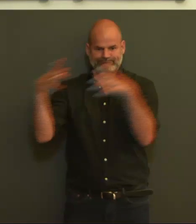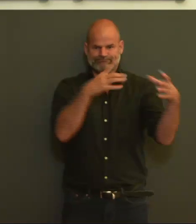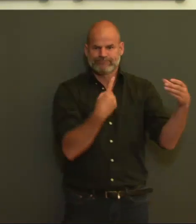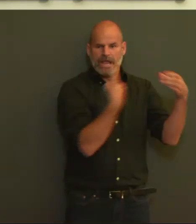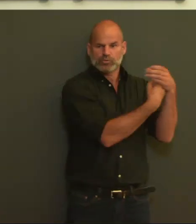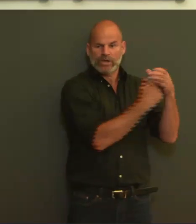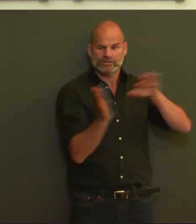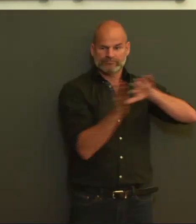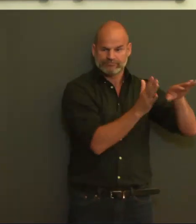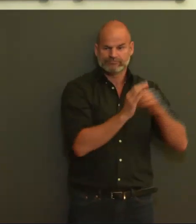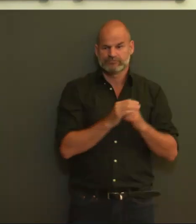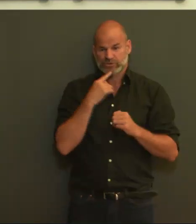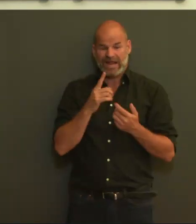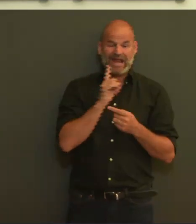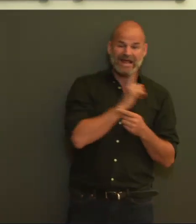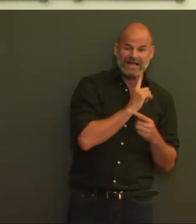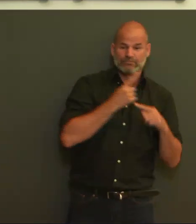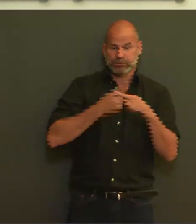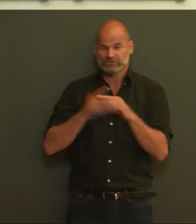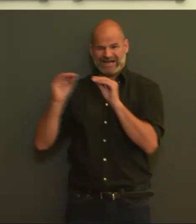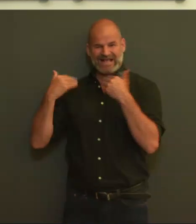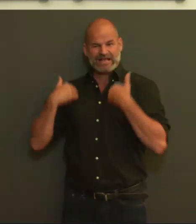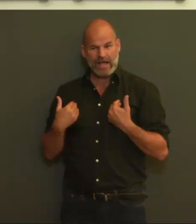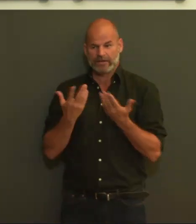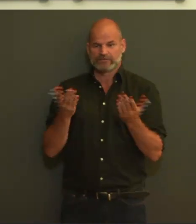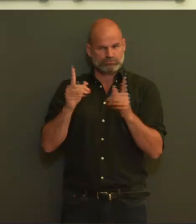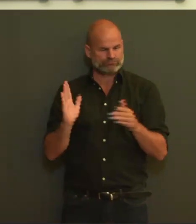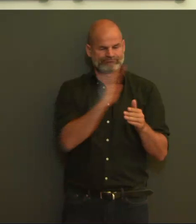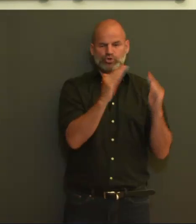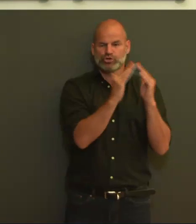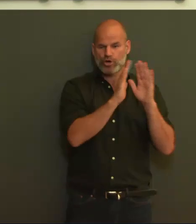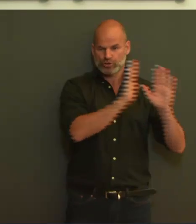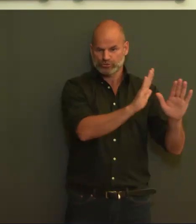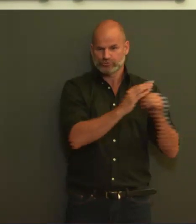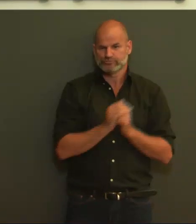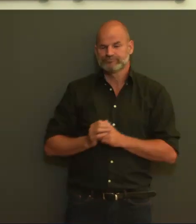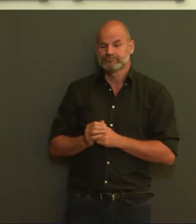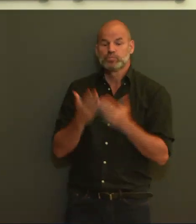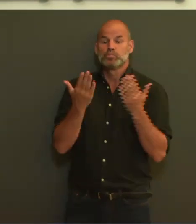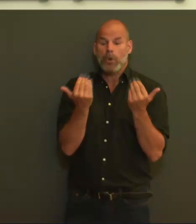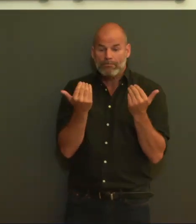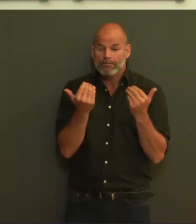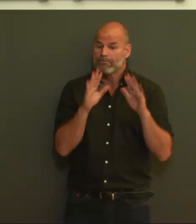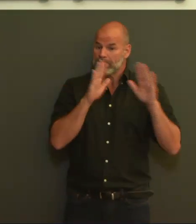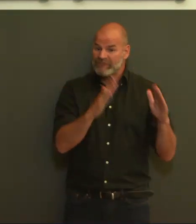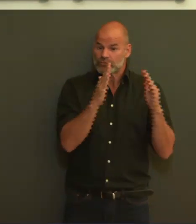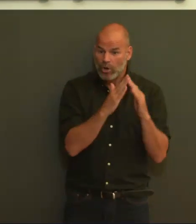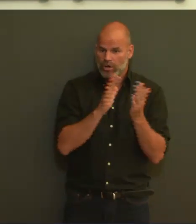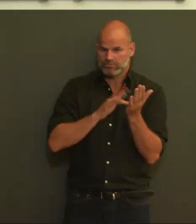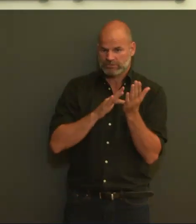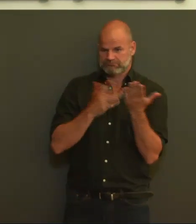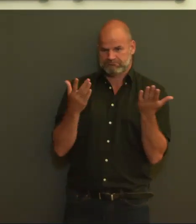omdat deze personen mogelijk contact hadden gehad met een besmette leerling of leerkracht. Wanneer